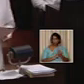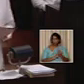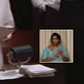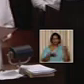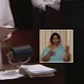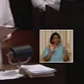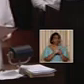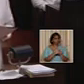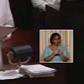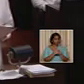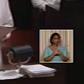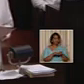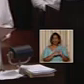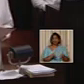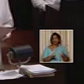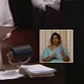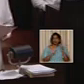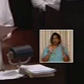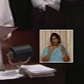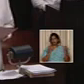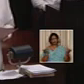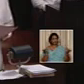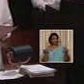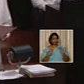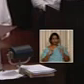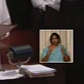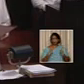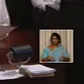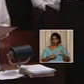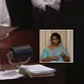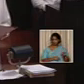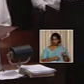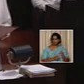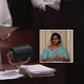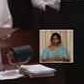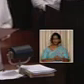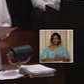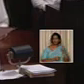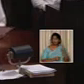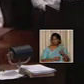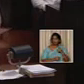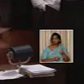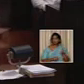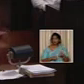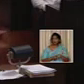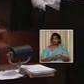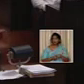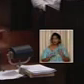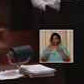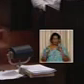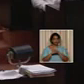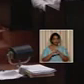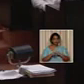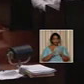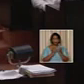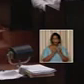වසා දැමීම තුළ ශිෂ්‍ය 90කට ඒ අසාධාරණයක් සිද්ධ වෙලා තිබෙනවා. එනිසා විශේෂයෙන්ම බඳවා ගැනීමේ